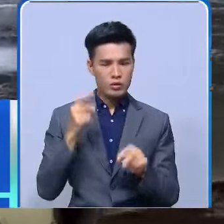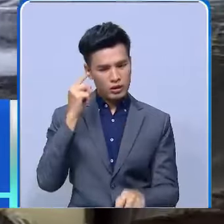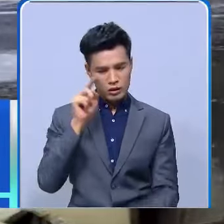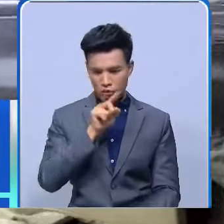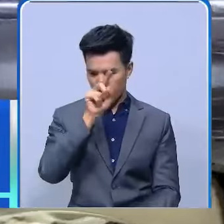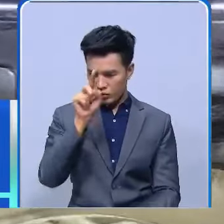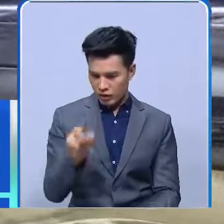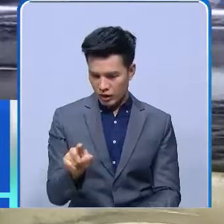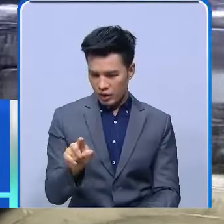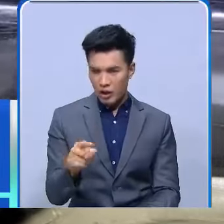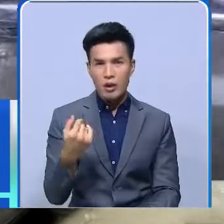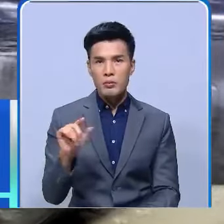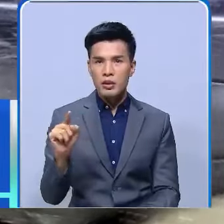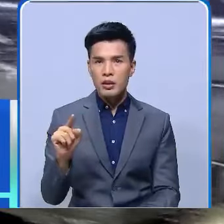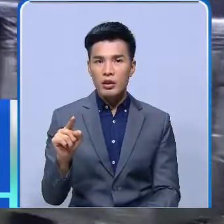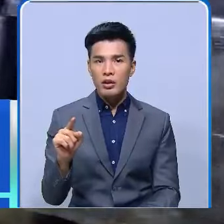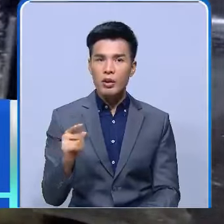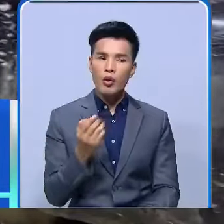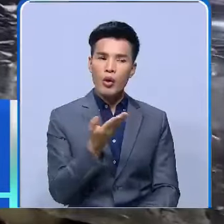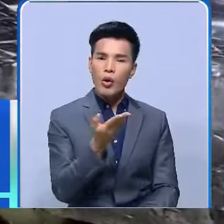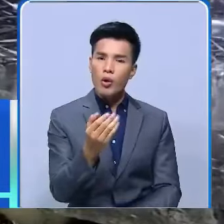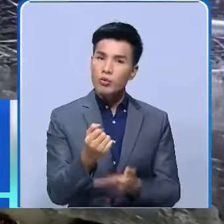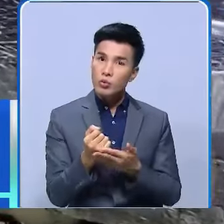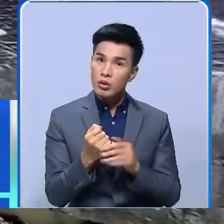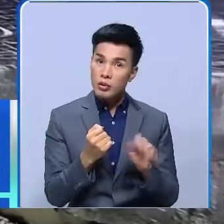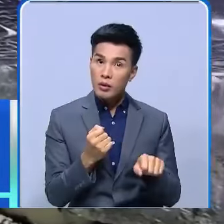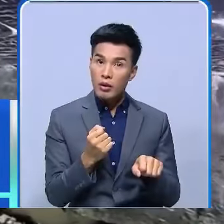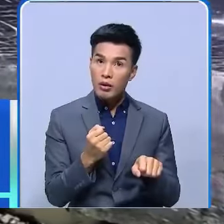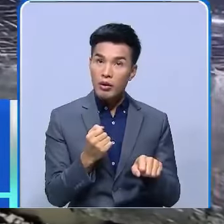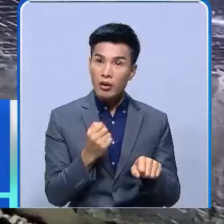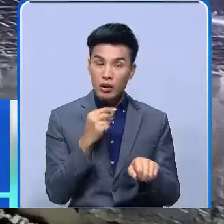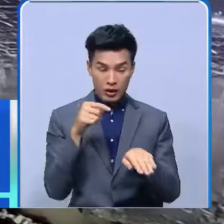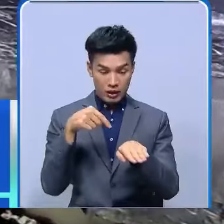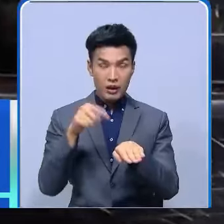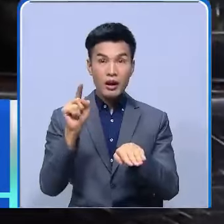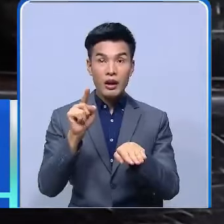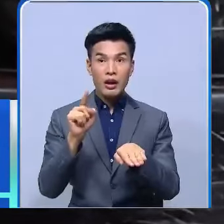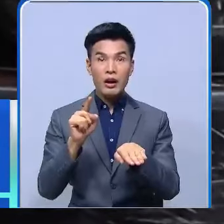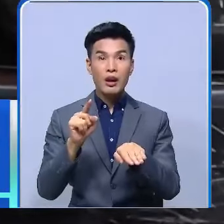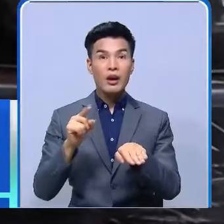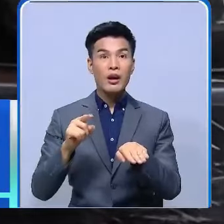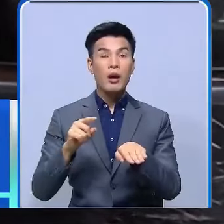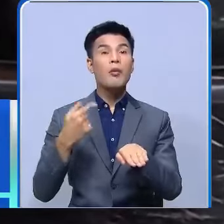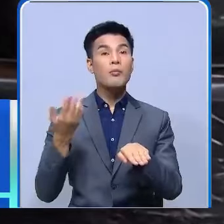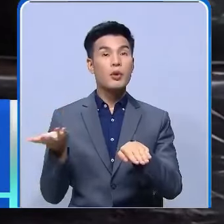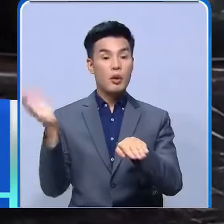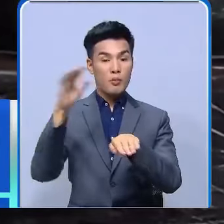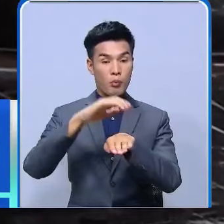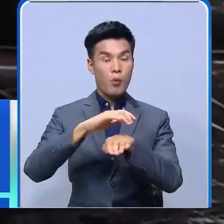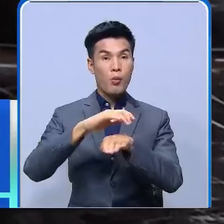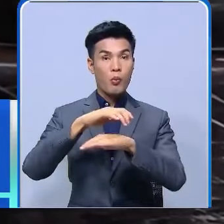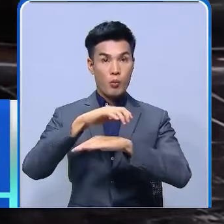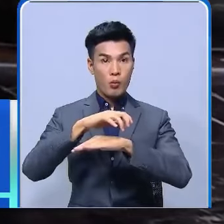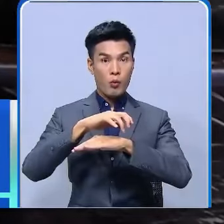พิรุธแล้วเป็นอาจจะไปขอความช่วยเหลือหรือยังไงเห็นข้างหลังไหมคุณผู้ชมมันมีไอ้ผ้าฟางอยู่น่ะที่มันเป็นผ้ามุ้งไนลอนที่เขาใช้ใน